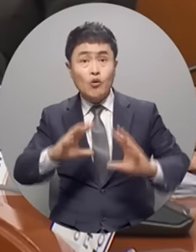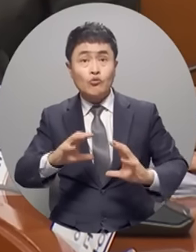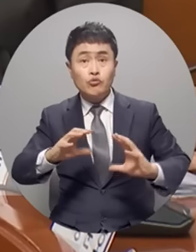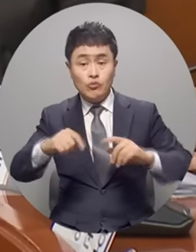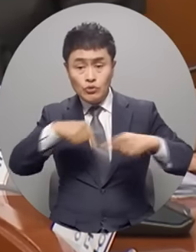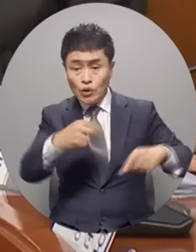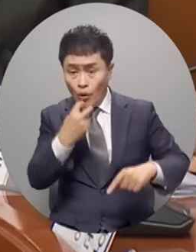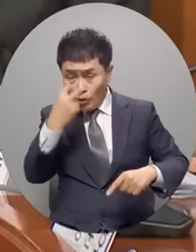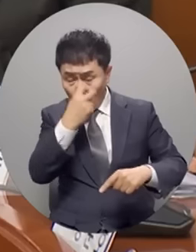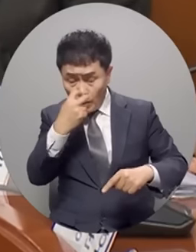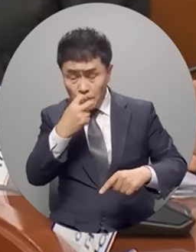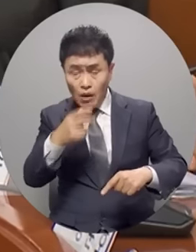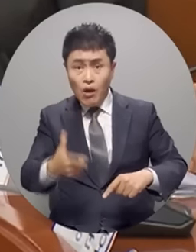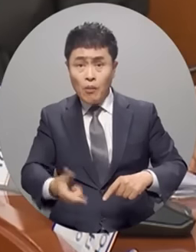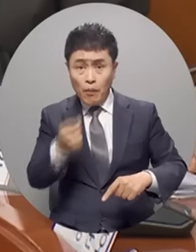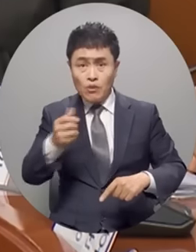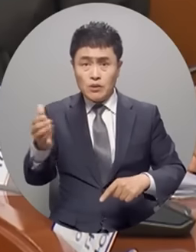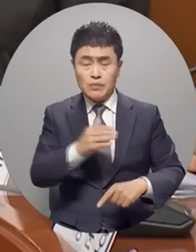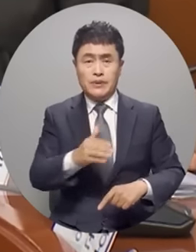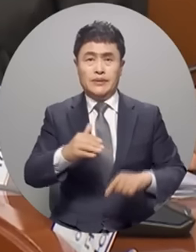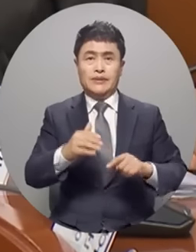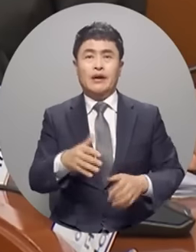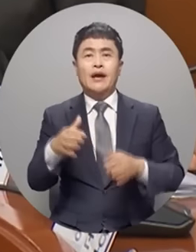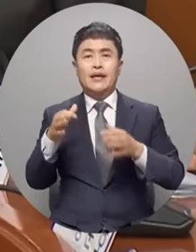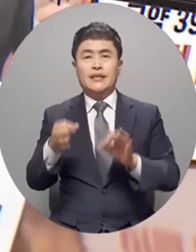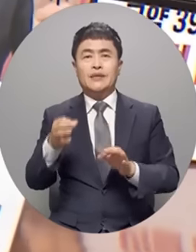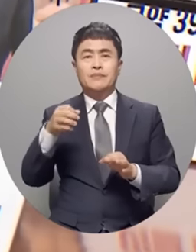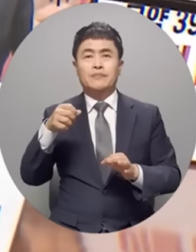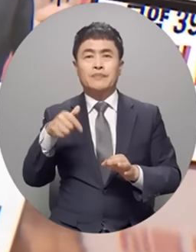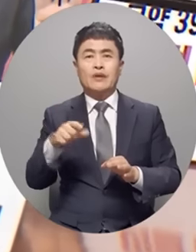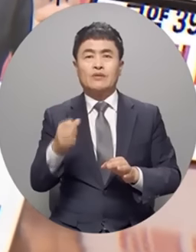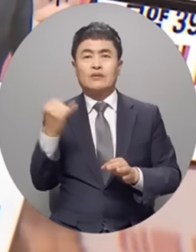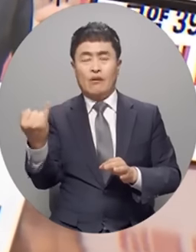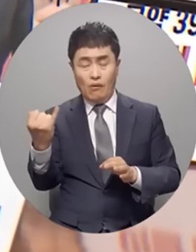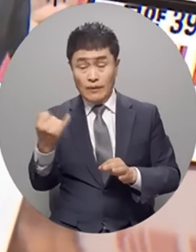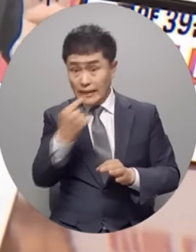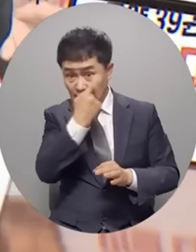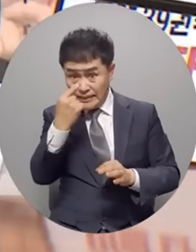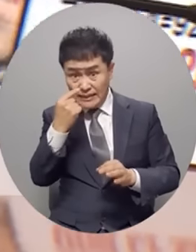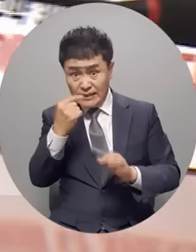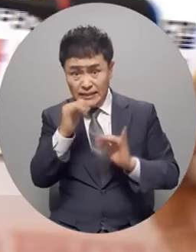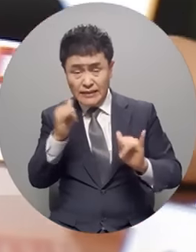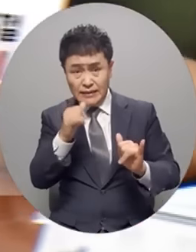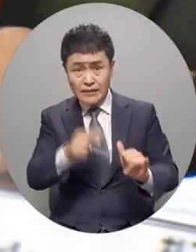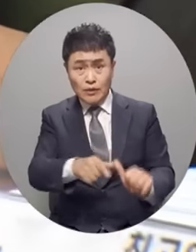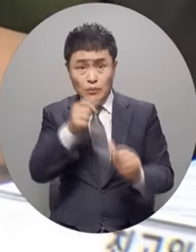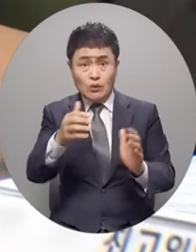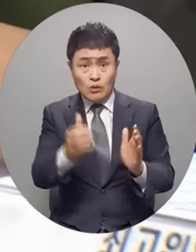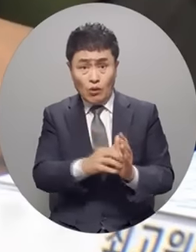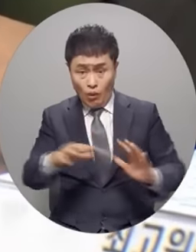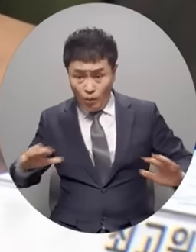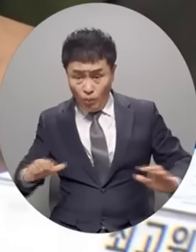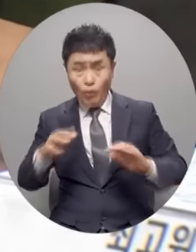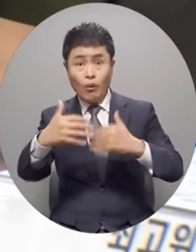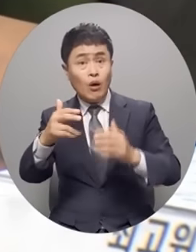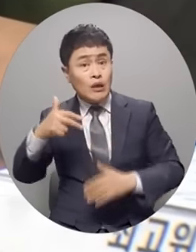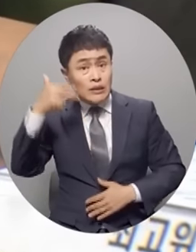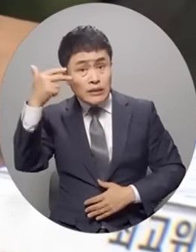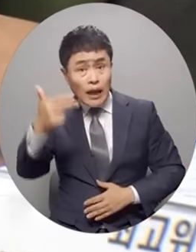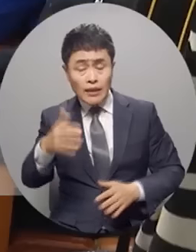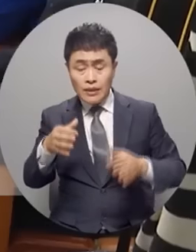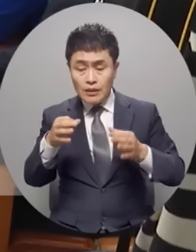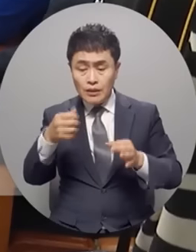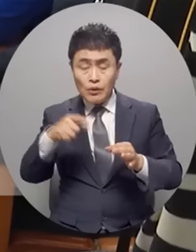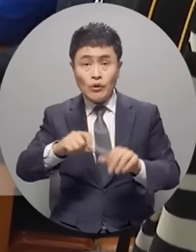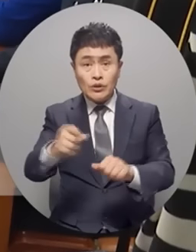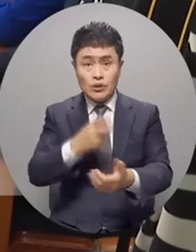국정감사에 벌써부터 김 여사를 증인으로 채택했습니다. 총공세의 1차 충돌은 다음 주 김건희 여사